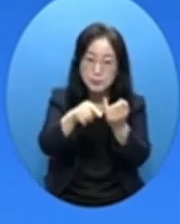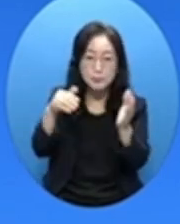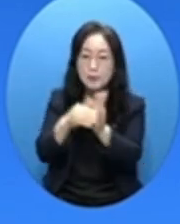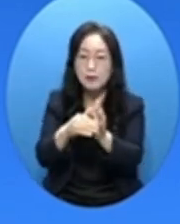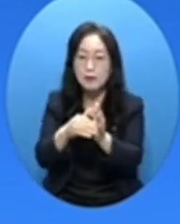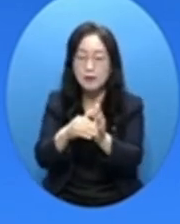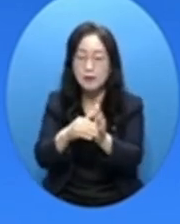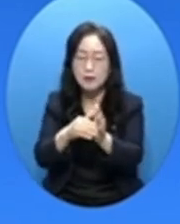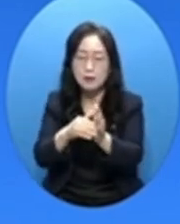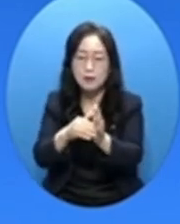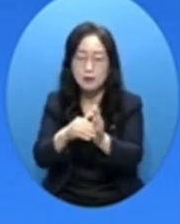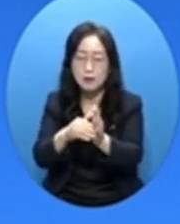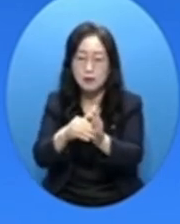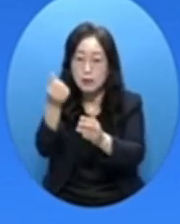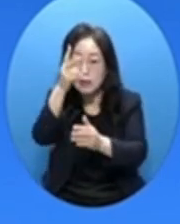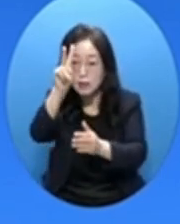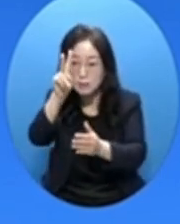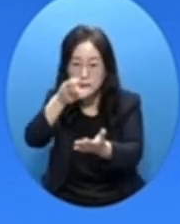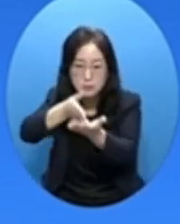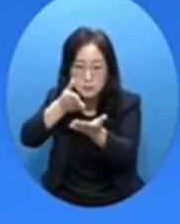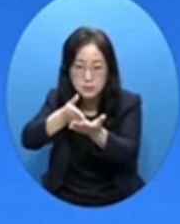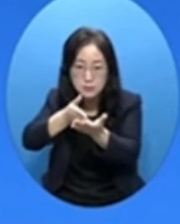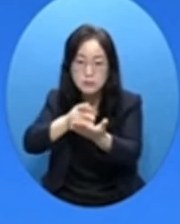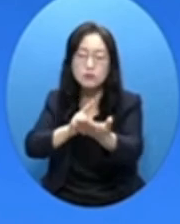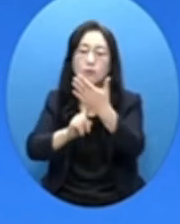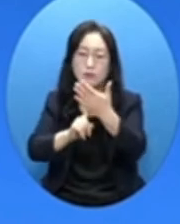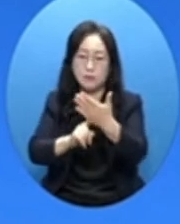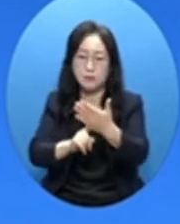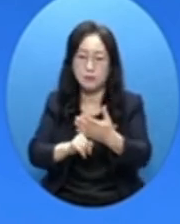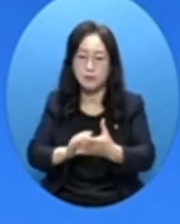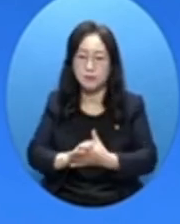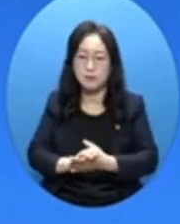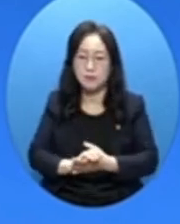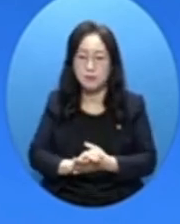매스컴이 그 뉴스를 보도하고 있습니다.